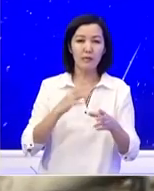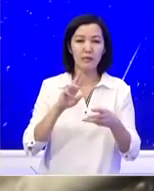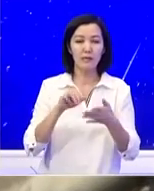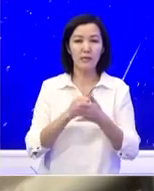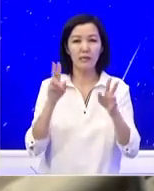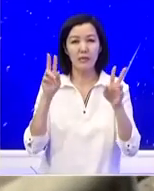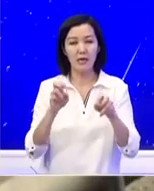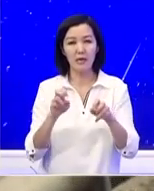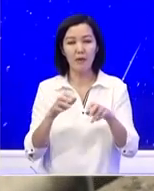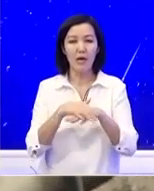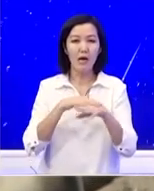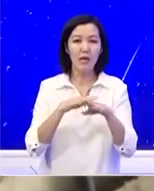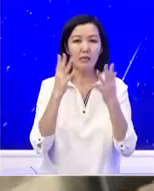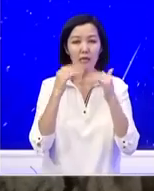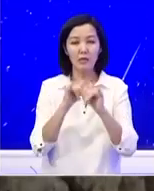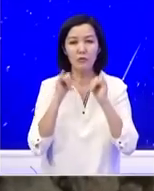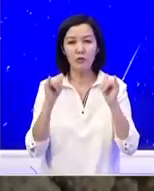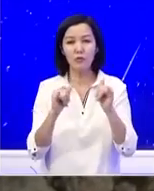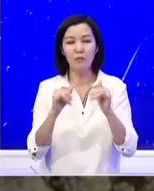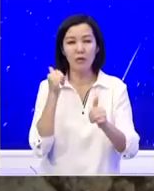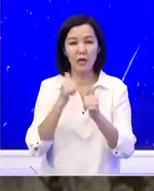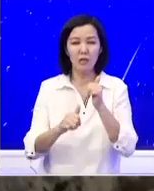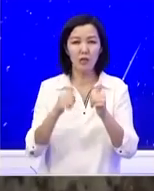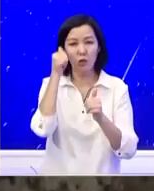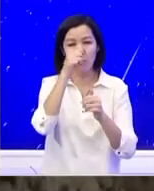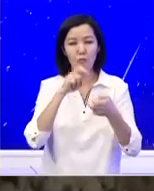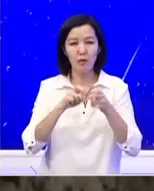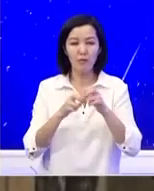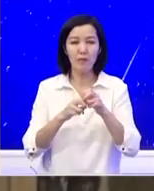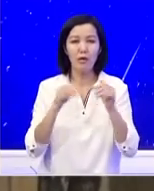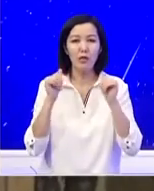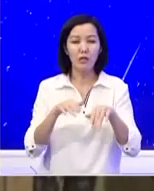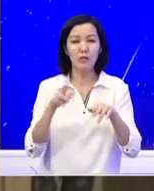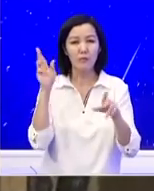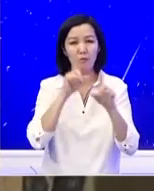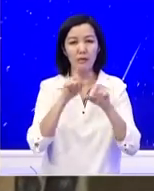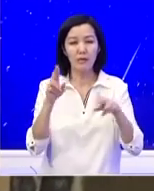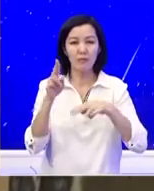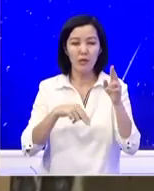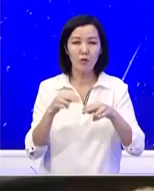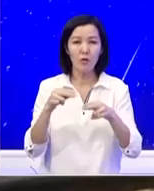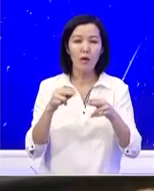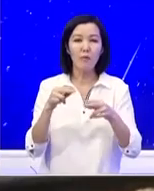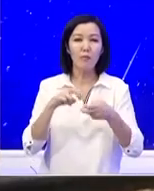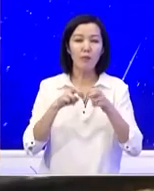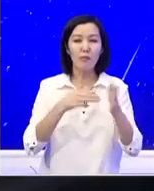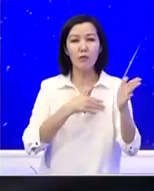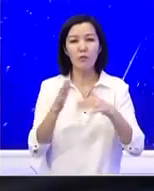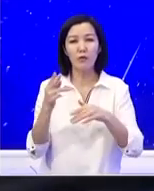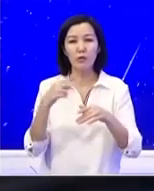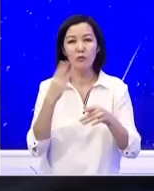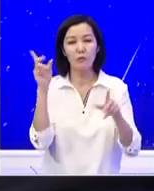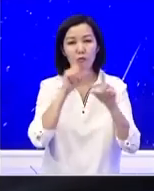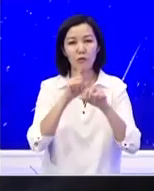Халық санының өсуімен жылда туындайды. Шешімі мектеп салу. Биыл бұл проблеманы жоюда 23 нысан бой көтермек.